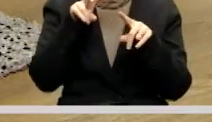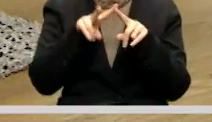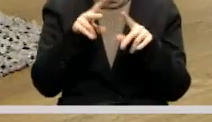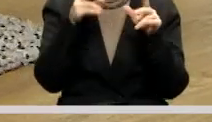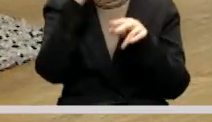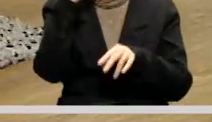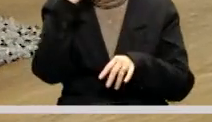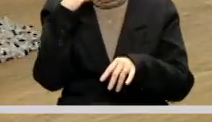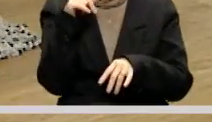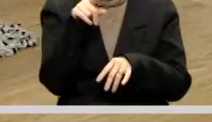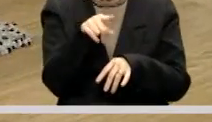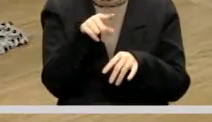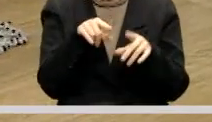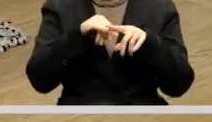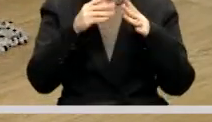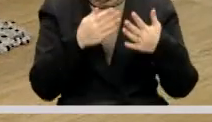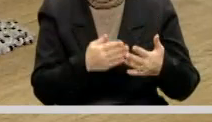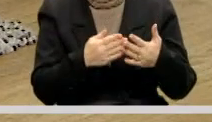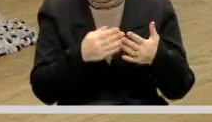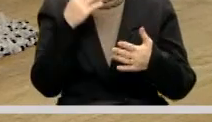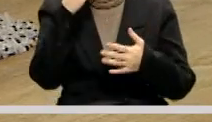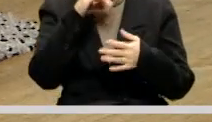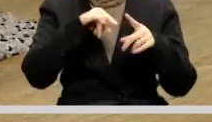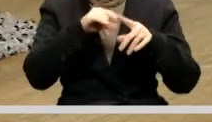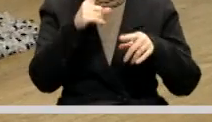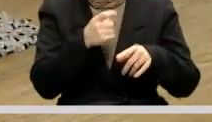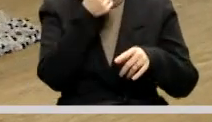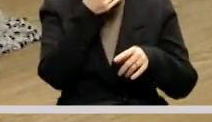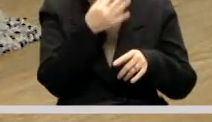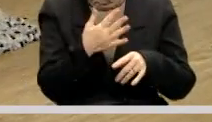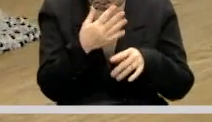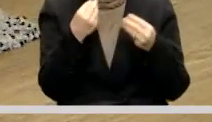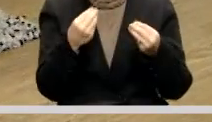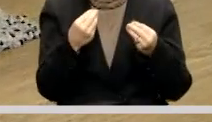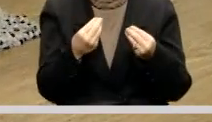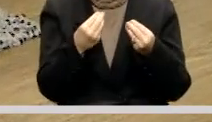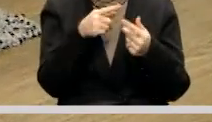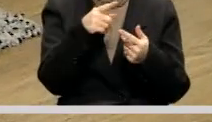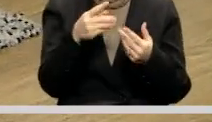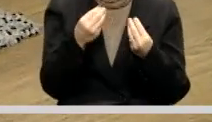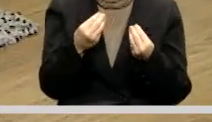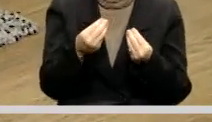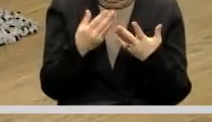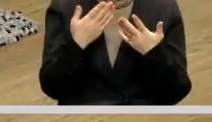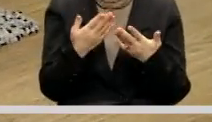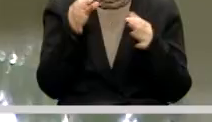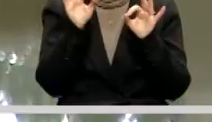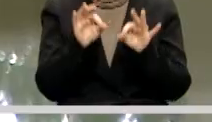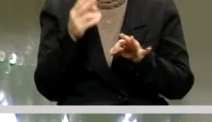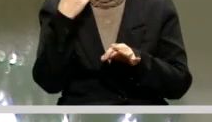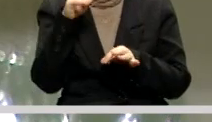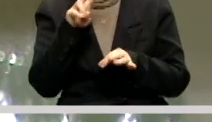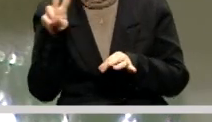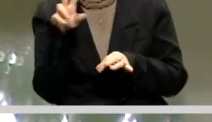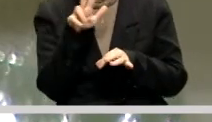Nasılsınız, iyi misiniz? Teşekkür ediyorum, sizler nasılsınız? Çok teşekkür ediyoruz, biz de iyiyiz, sağ olun. Artık 2023 diyoruz. Evet. Birazdan yeni bir, hani biraz